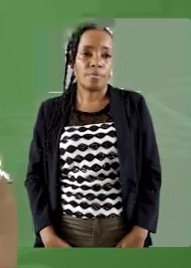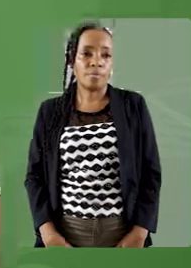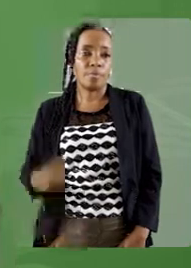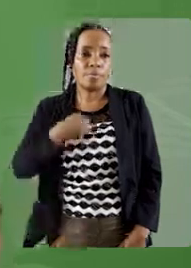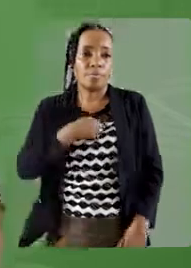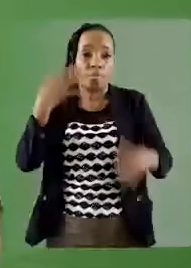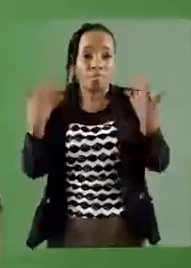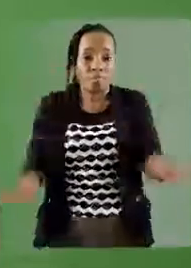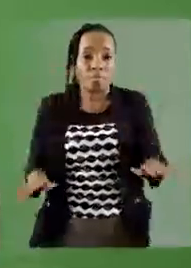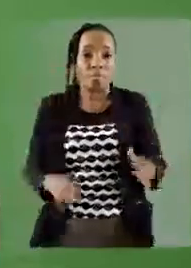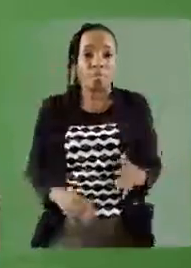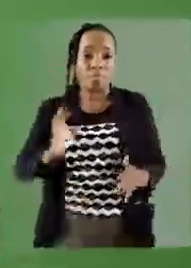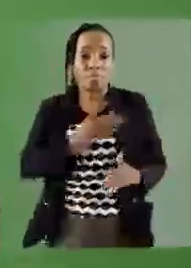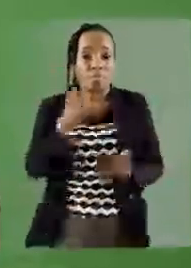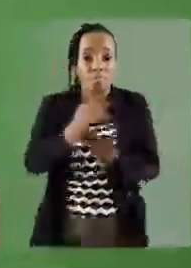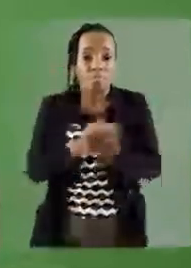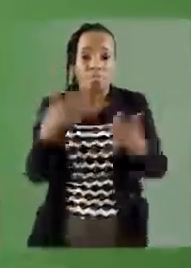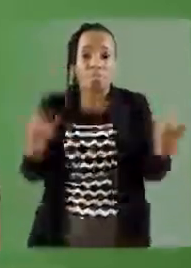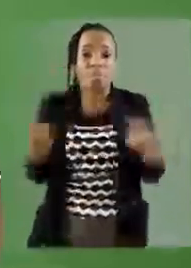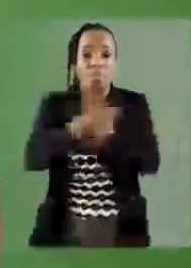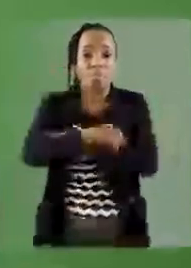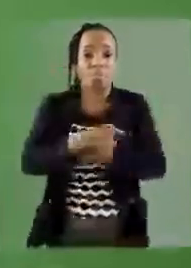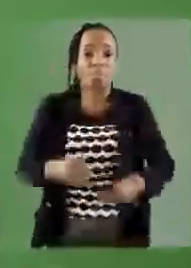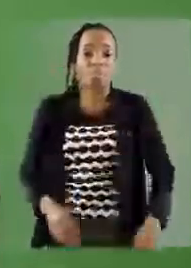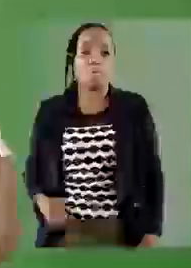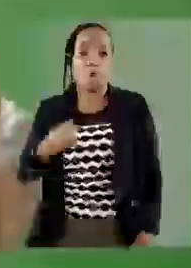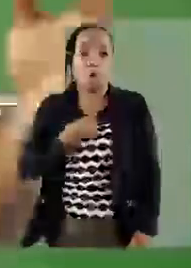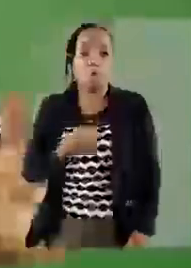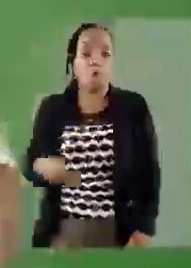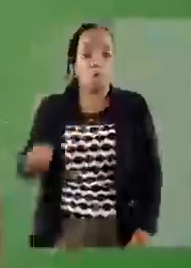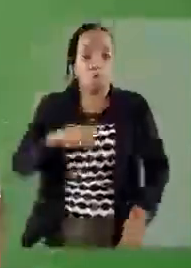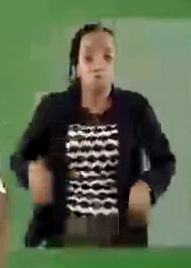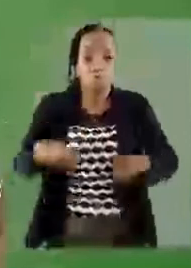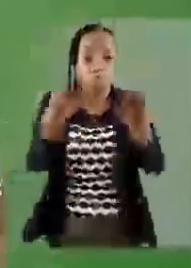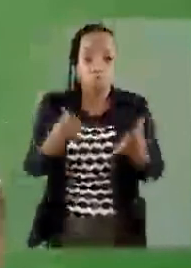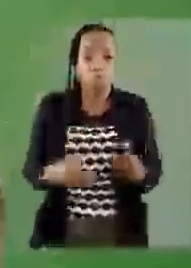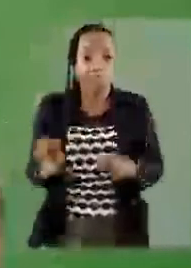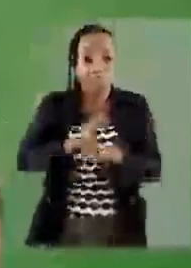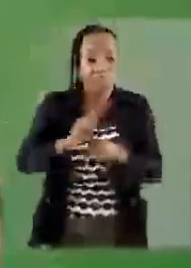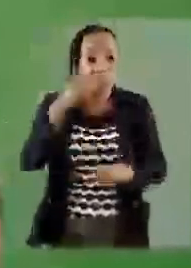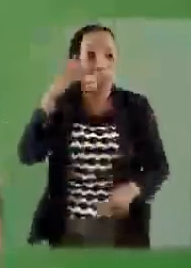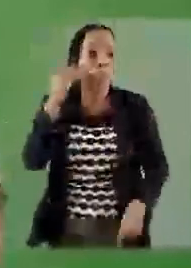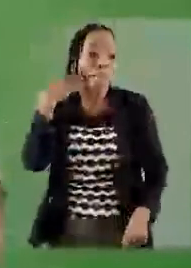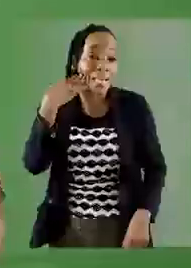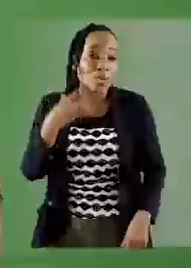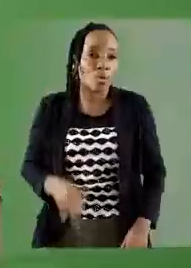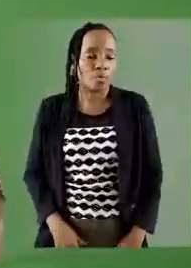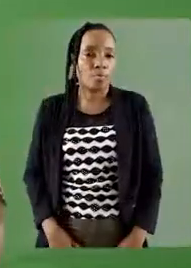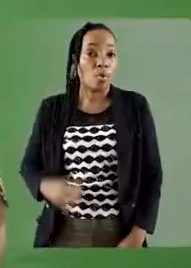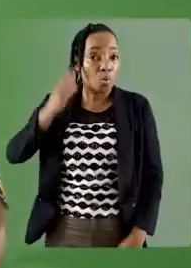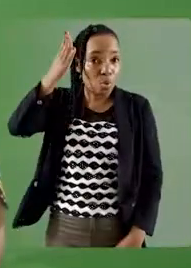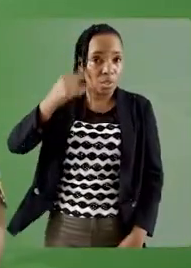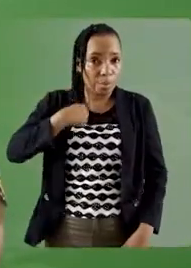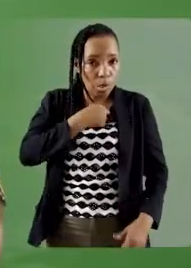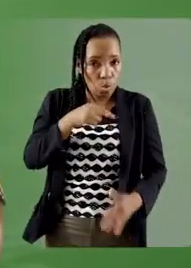nous sommes à la fin de notre cours du jour. Je vais vous donner des exercices à faire à la maison et à corriger